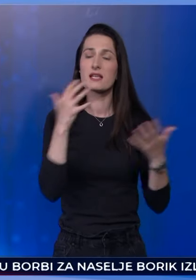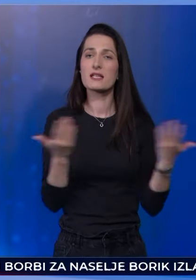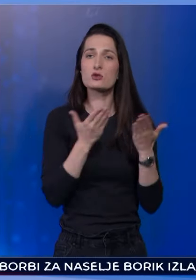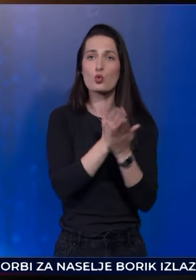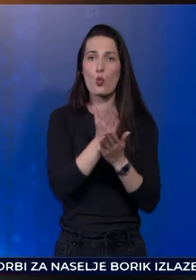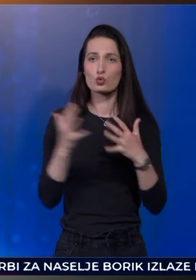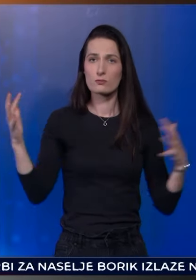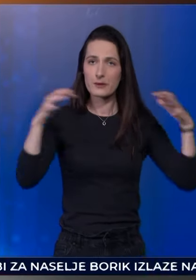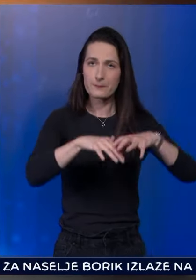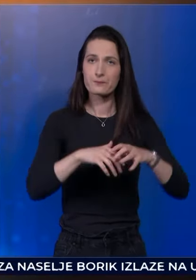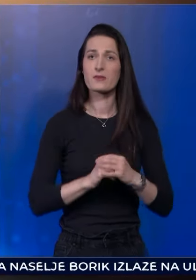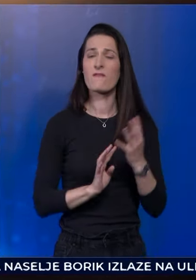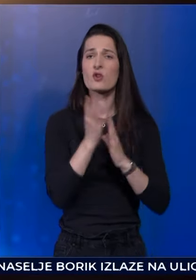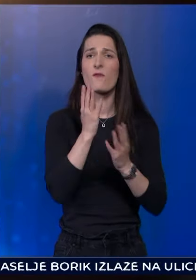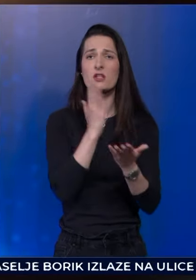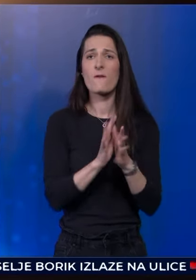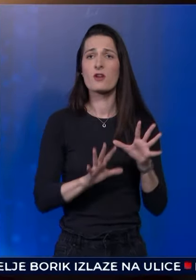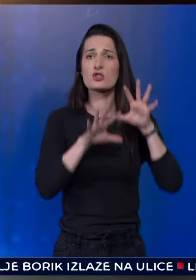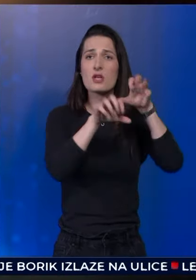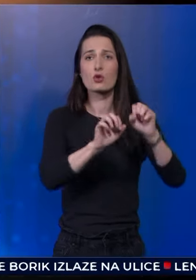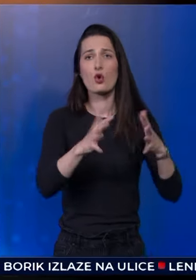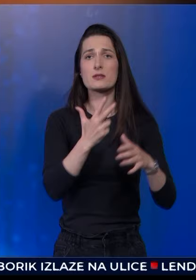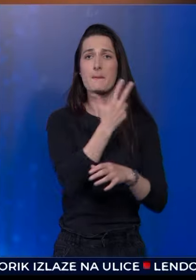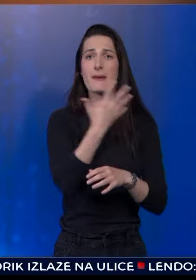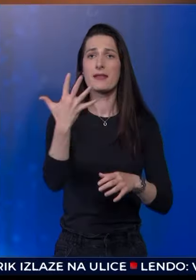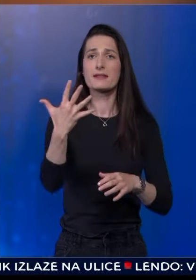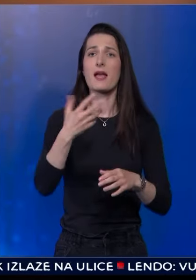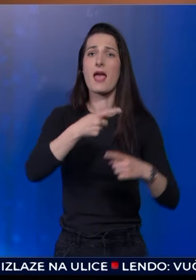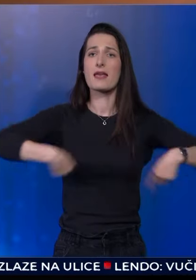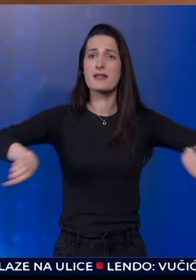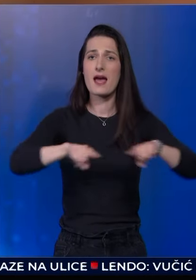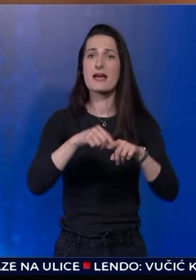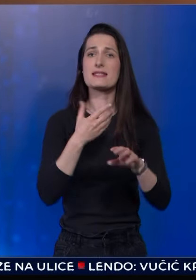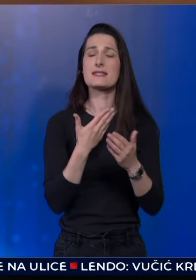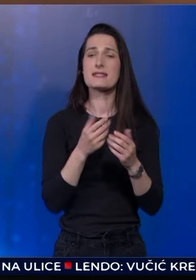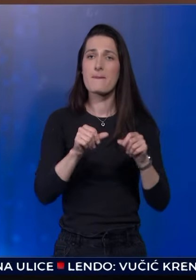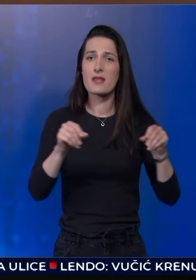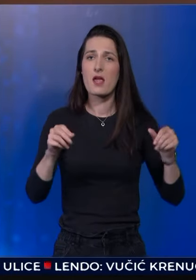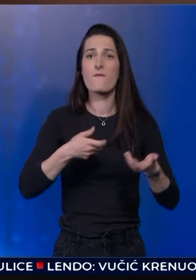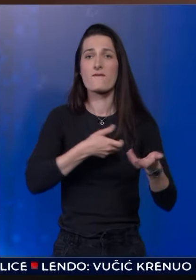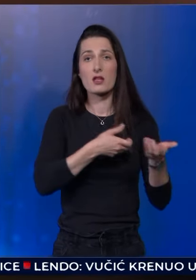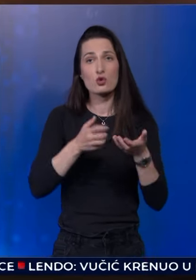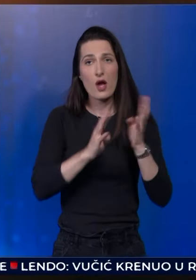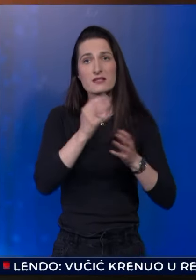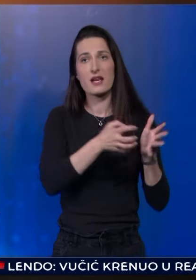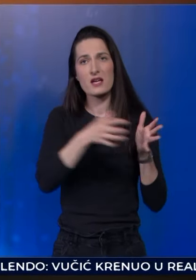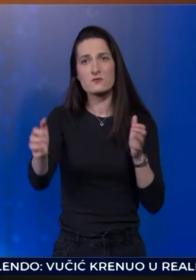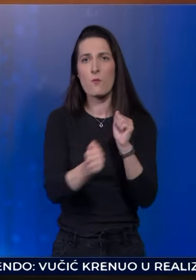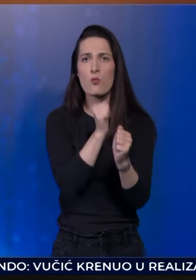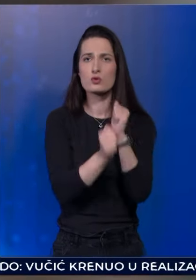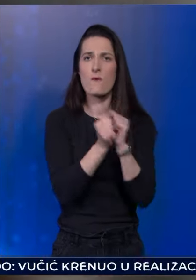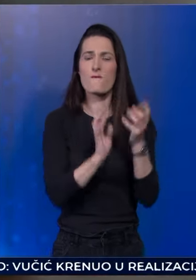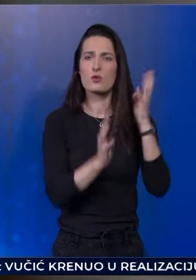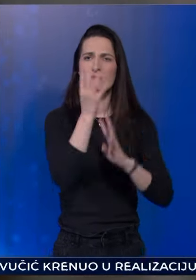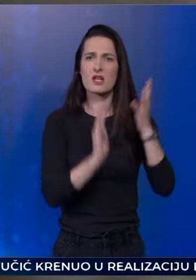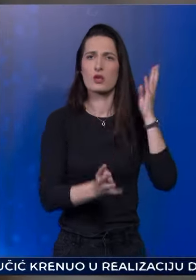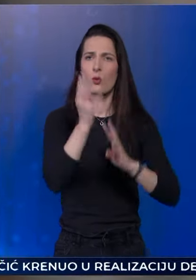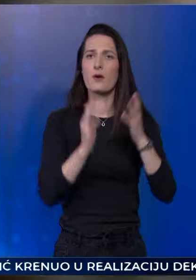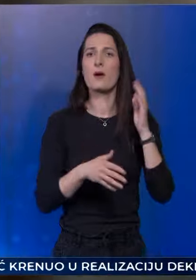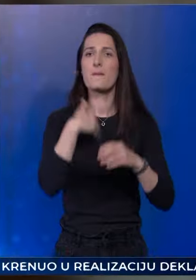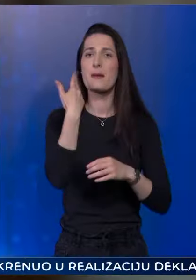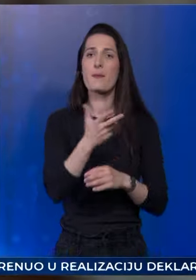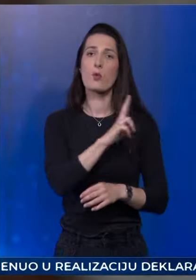hitnih službi. Vatra je već zahvatila oko 35 hektara zemljišta, a vatrogasci nastavljaju borbu sa vatrenom